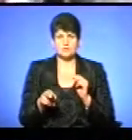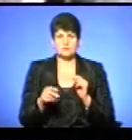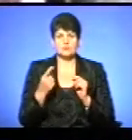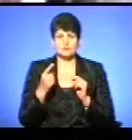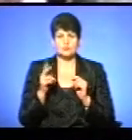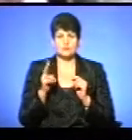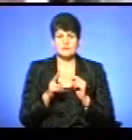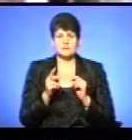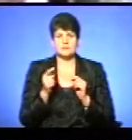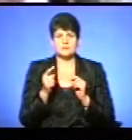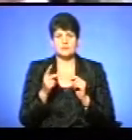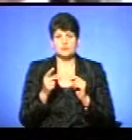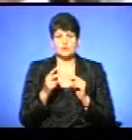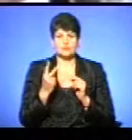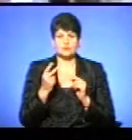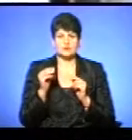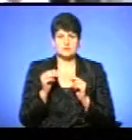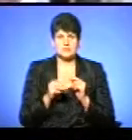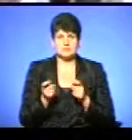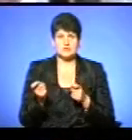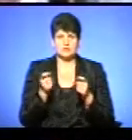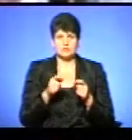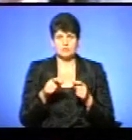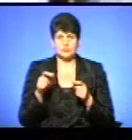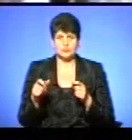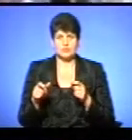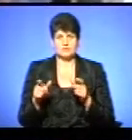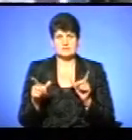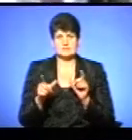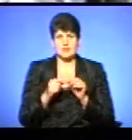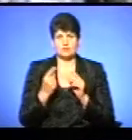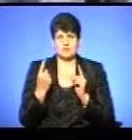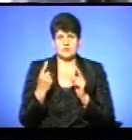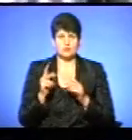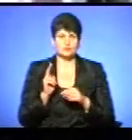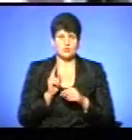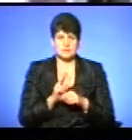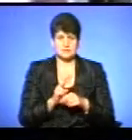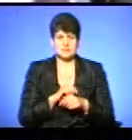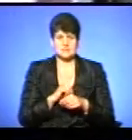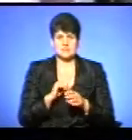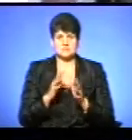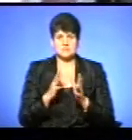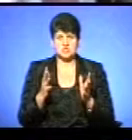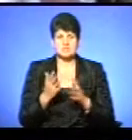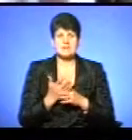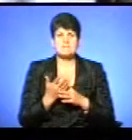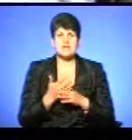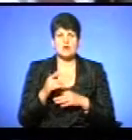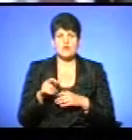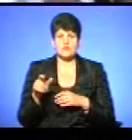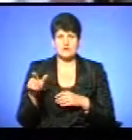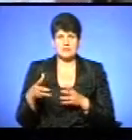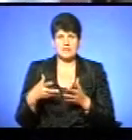від 1,5 до 2 тисяч людей ми перевозимо в великому спареному тролейбусі. Саме більше то є пільговики і